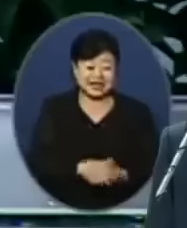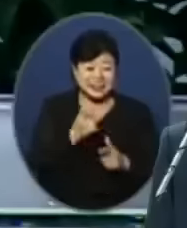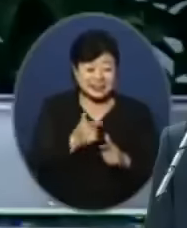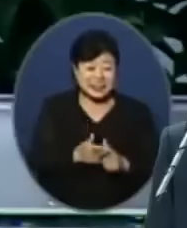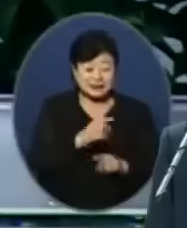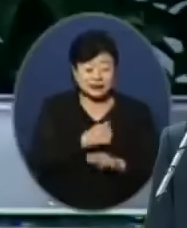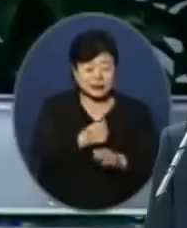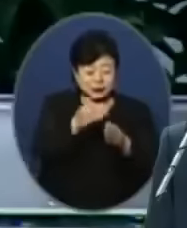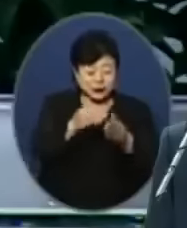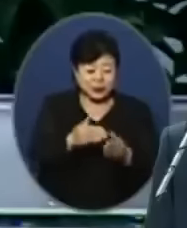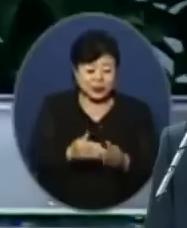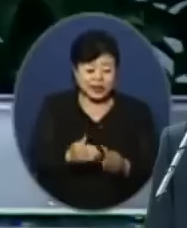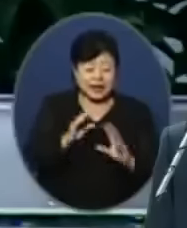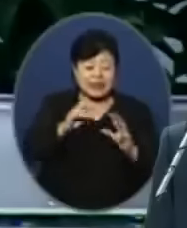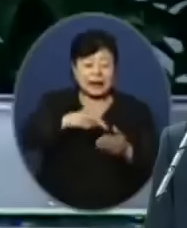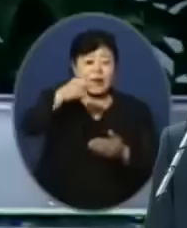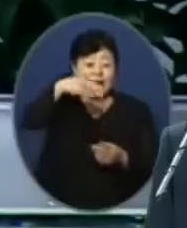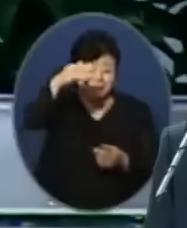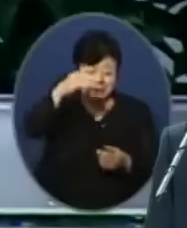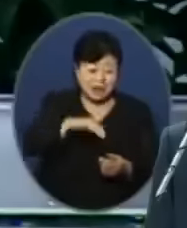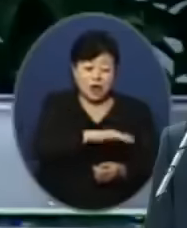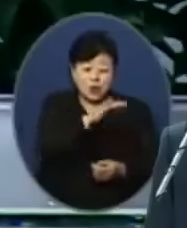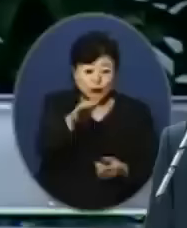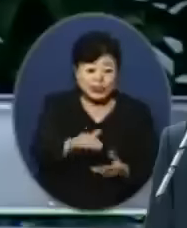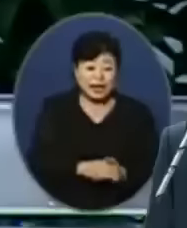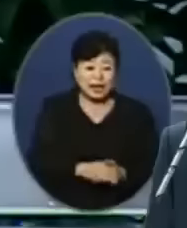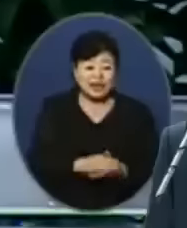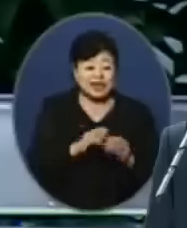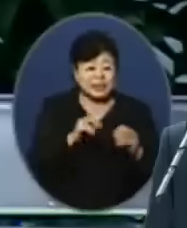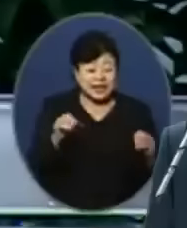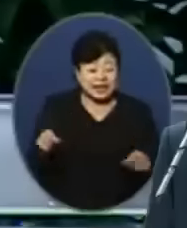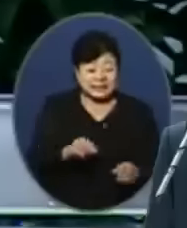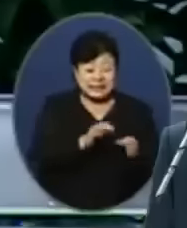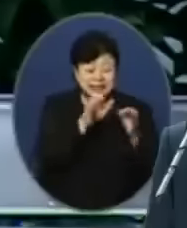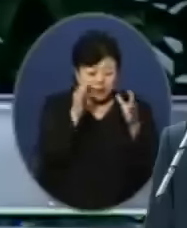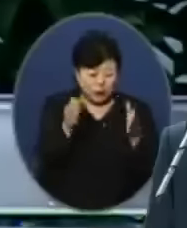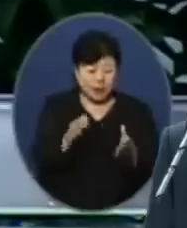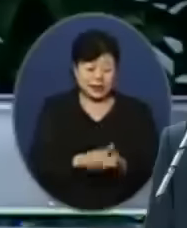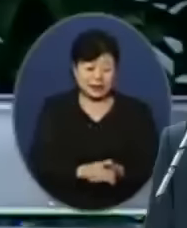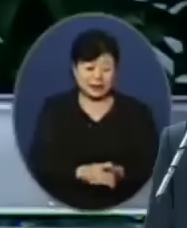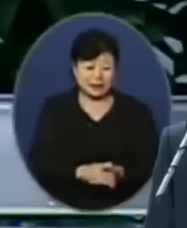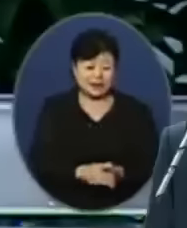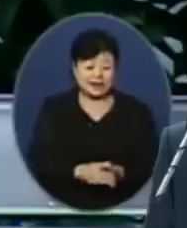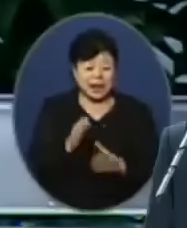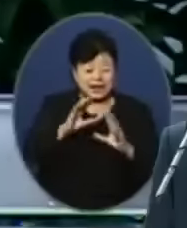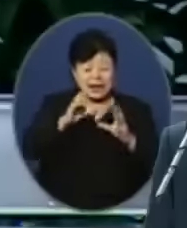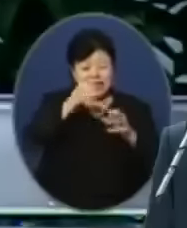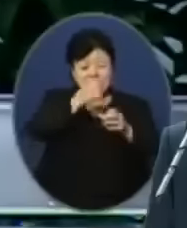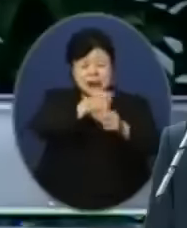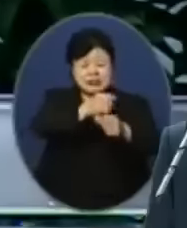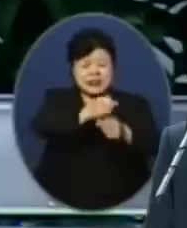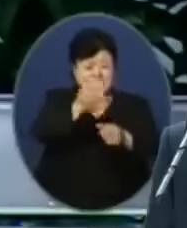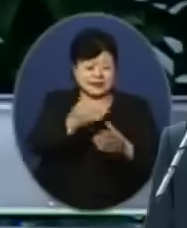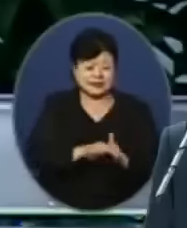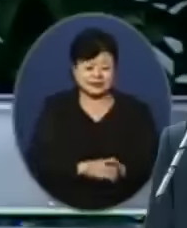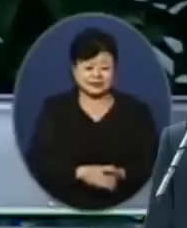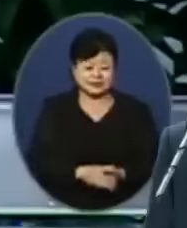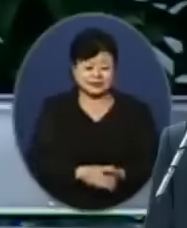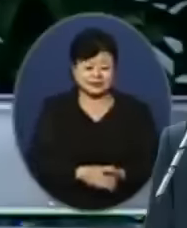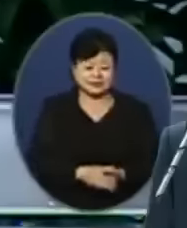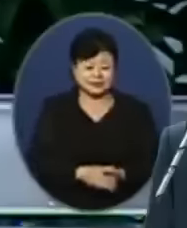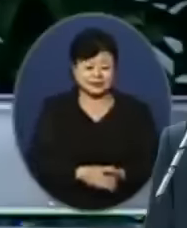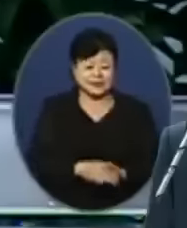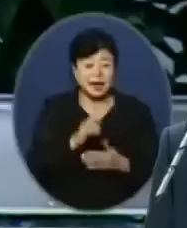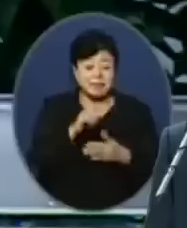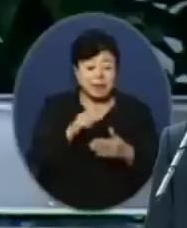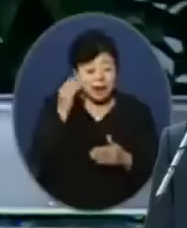예수 그리스도를 통해서 가요. 우리가 이 땅에 사는 동안에 우리를 천국을 만들어야 되는 것입니다.